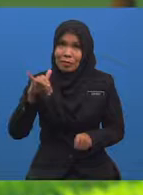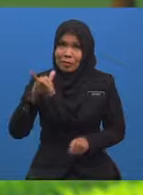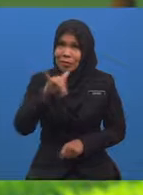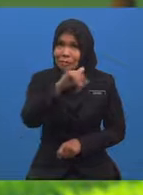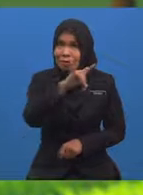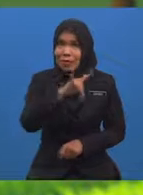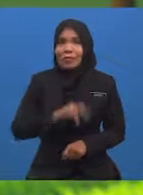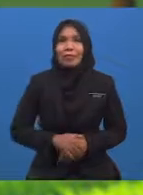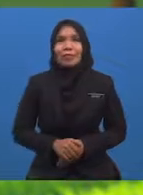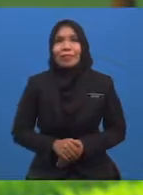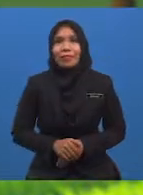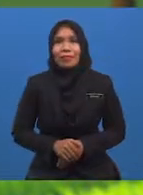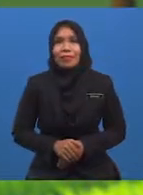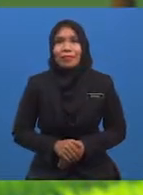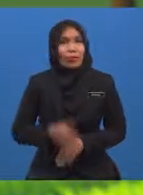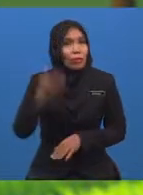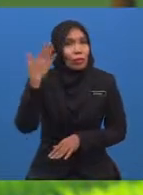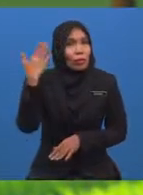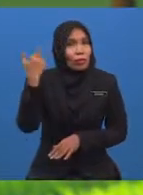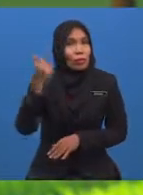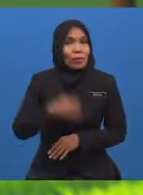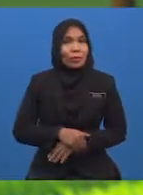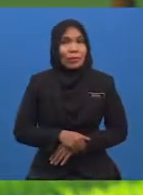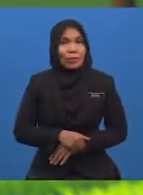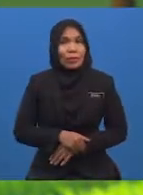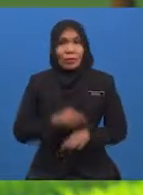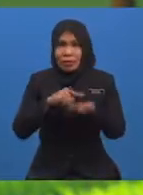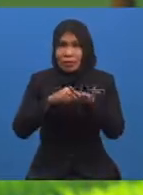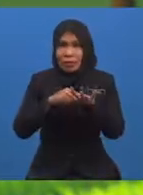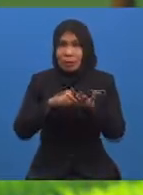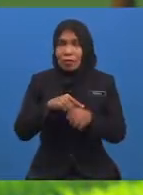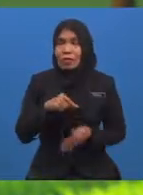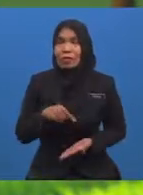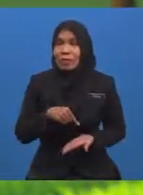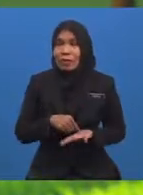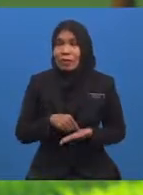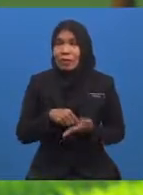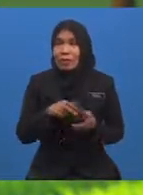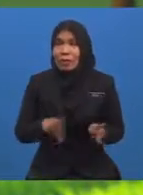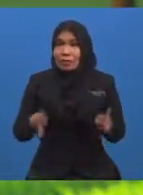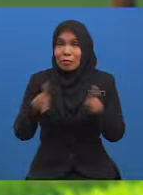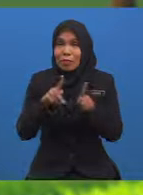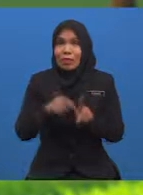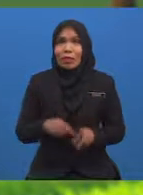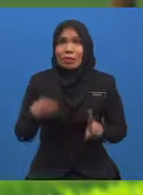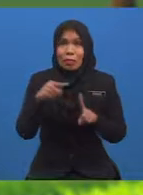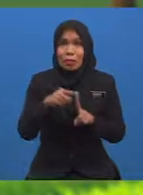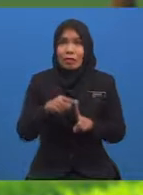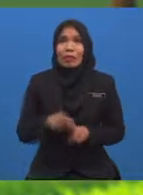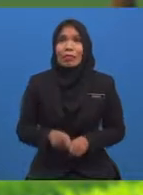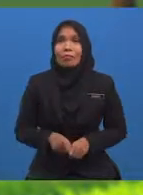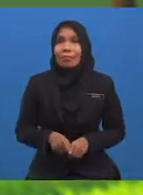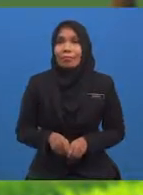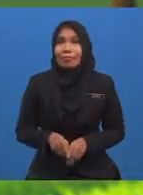terbang ya. Pada zaman dahulu, daun ini amatlah penting kepada manusia